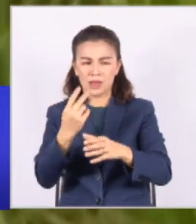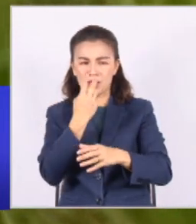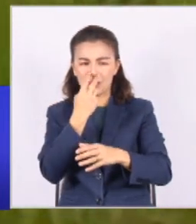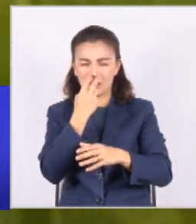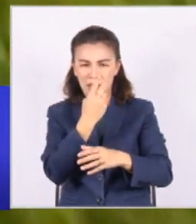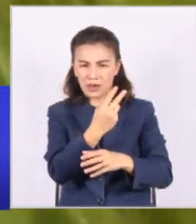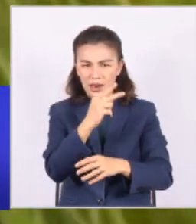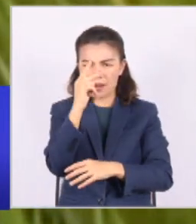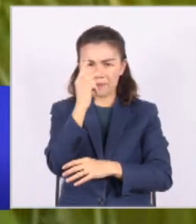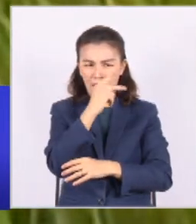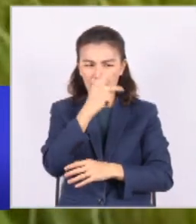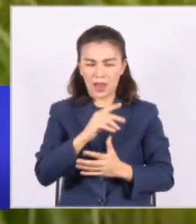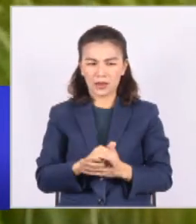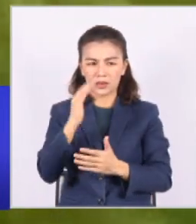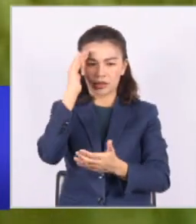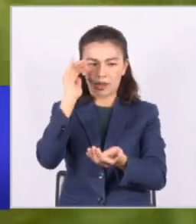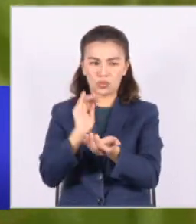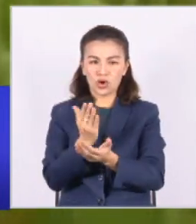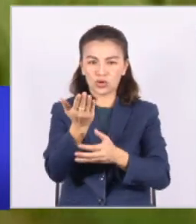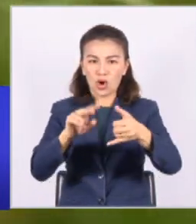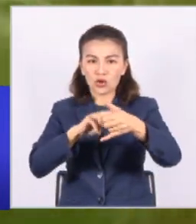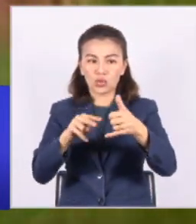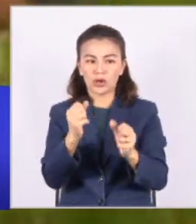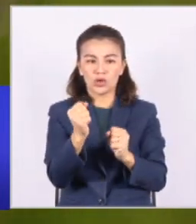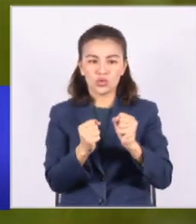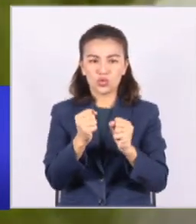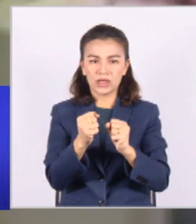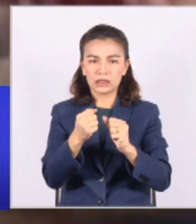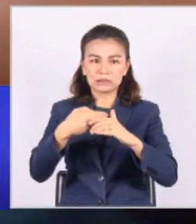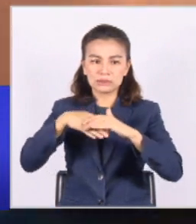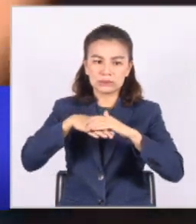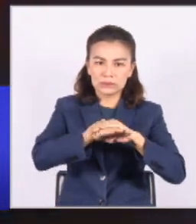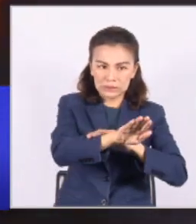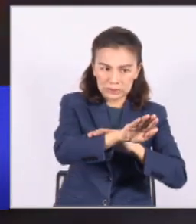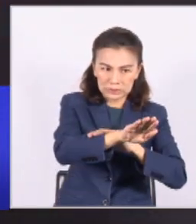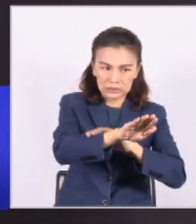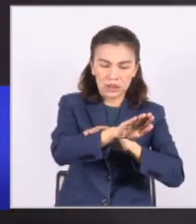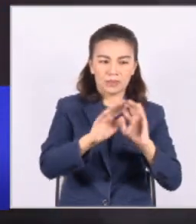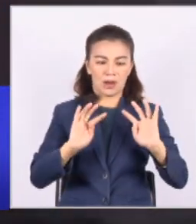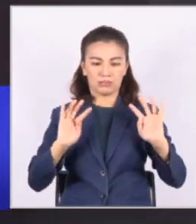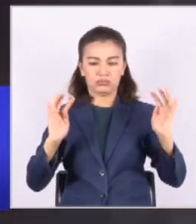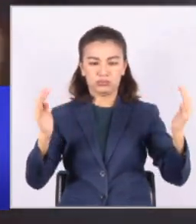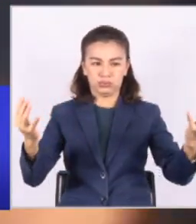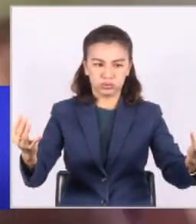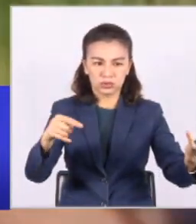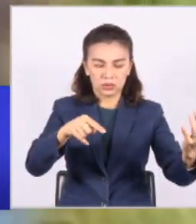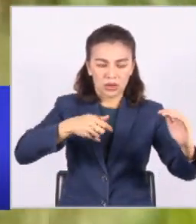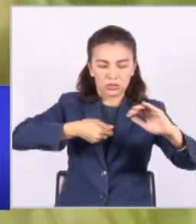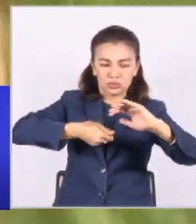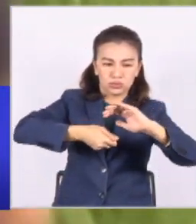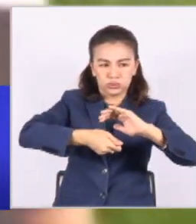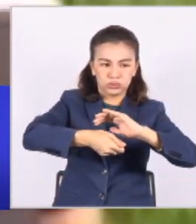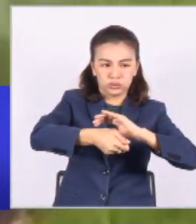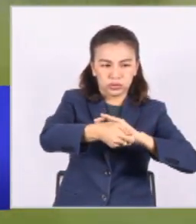คนนี้พอตำรวจแสดงตัวเข้าจับเขาวิ่งหนีค่ะก็เลยนำกำลังเข้ามาโอบล้อมชายที่มีพิรุธคนนี้ที่หนีเข้าป่าหญ้าพยาย